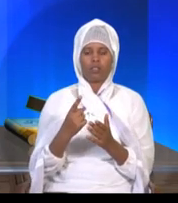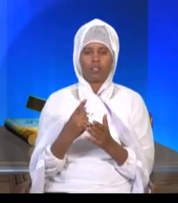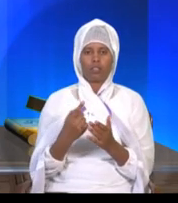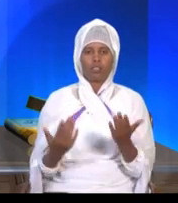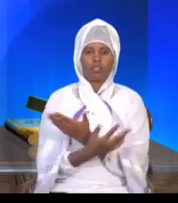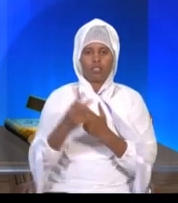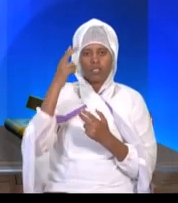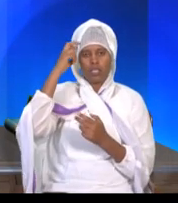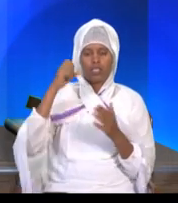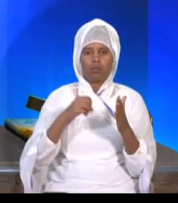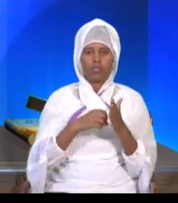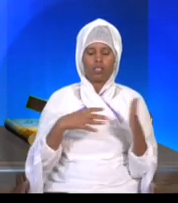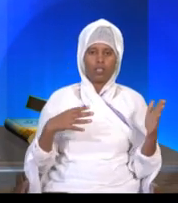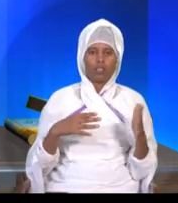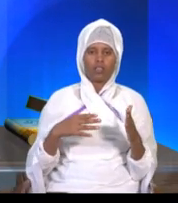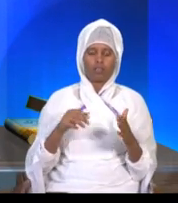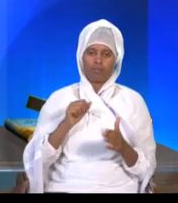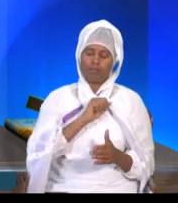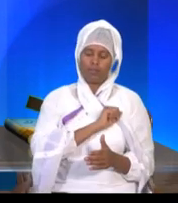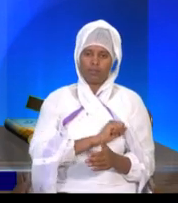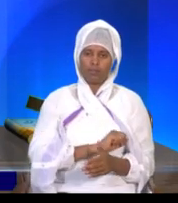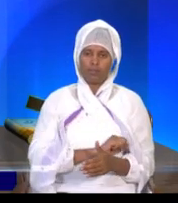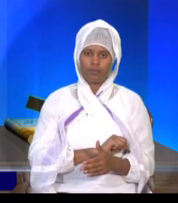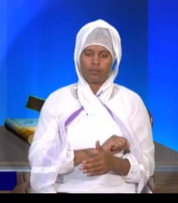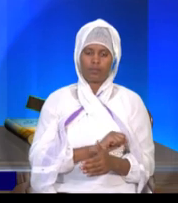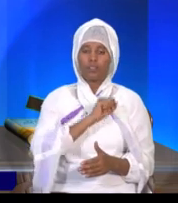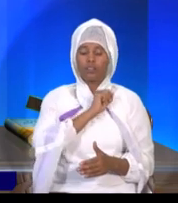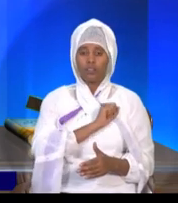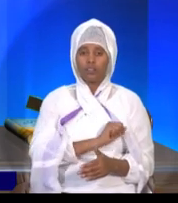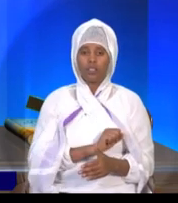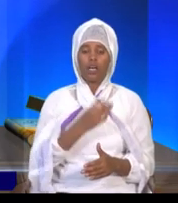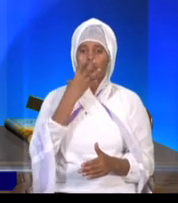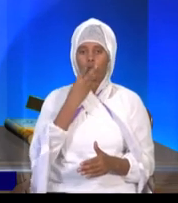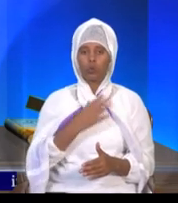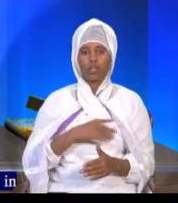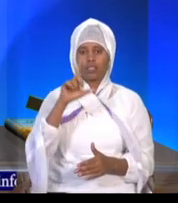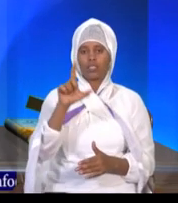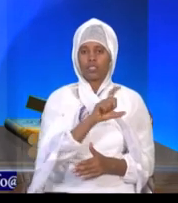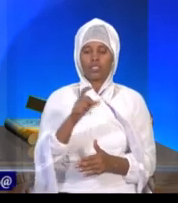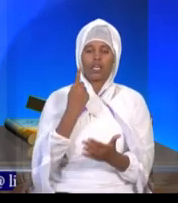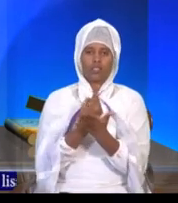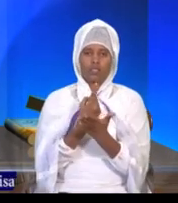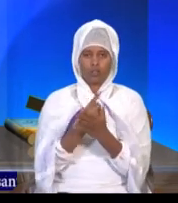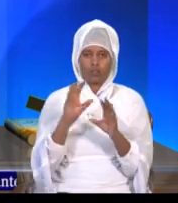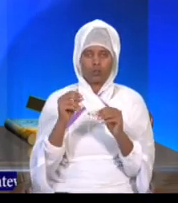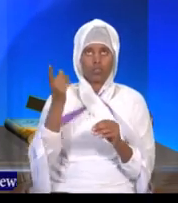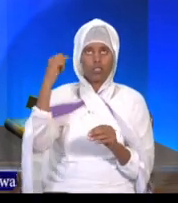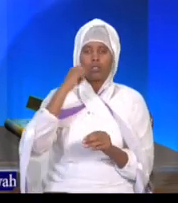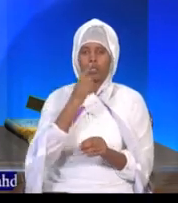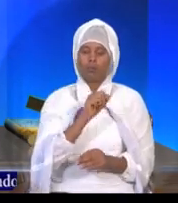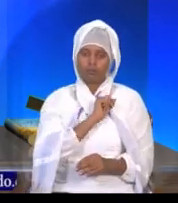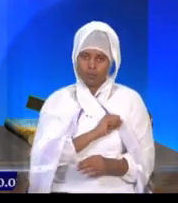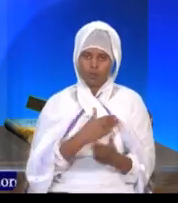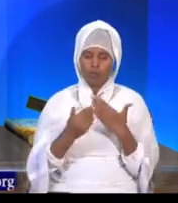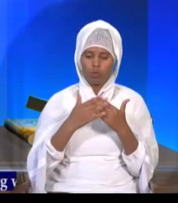تقدمايو زين السحال المغنيات تحت النادي تحتنا أبيوت كرسنا قداسي زاهر تحت